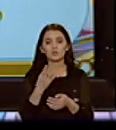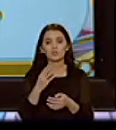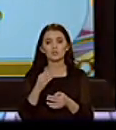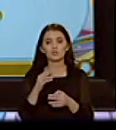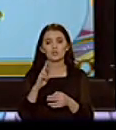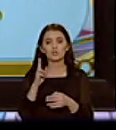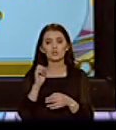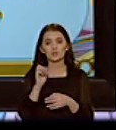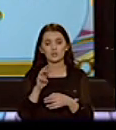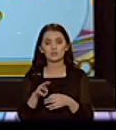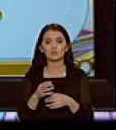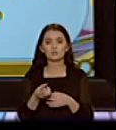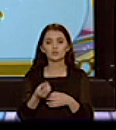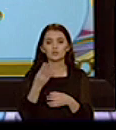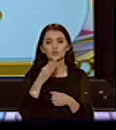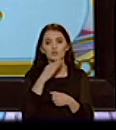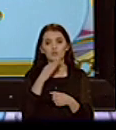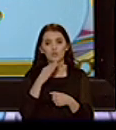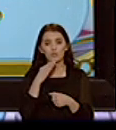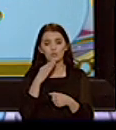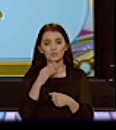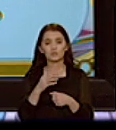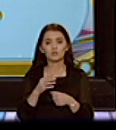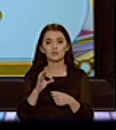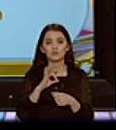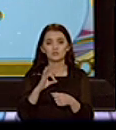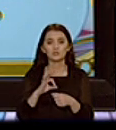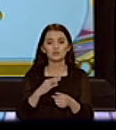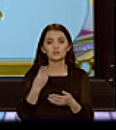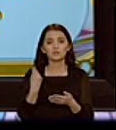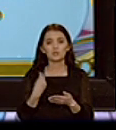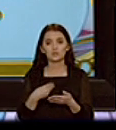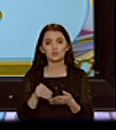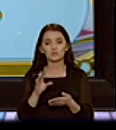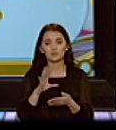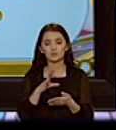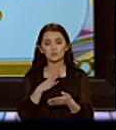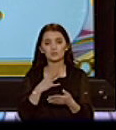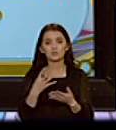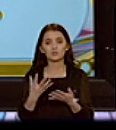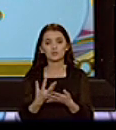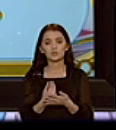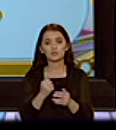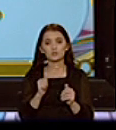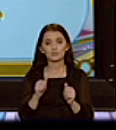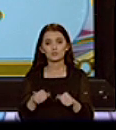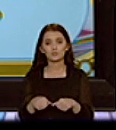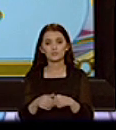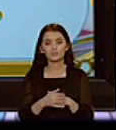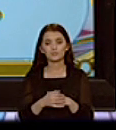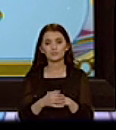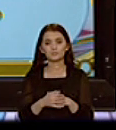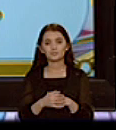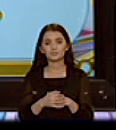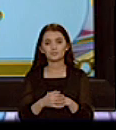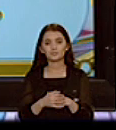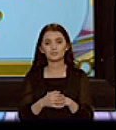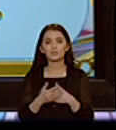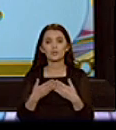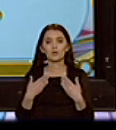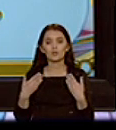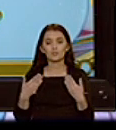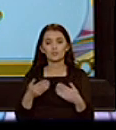nechta kam yoki nechta ko'p tugma xarid qilinganini aniqlash mumkin. Demak,